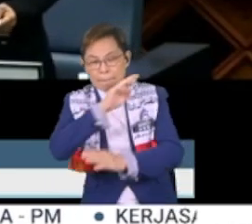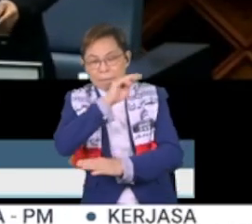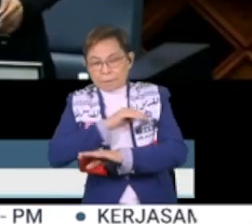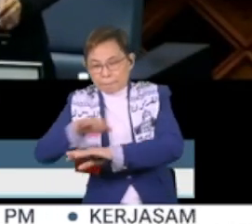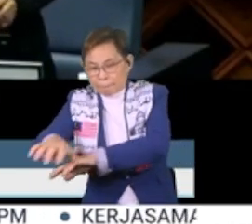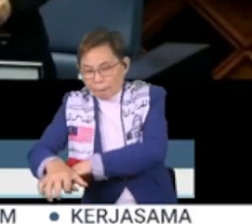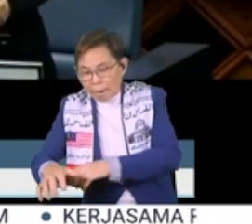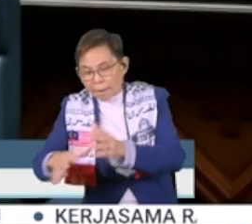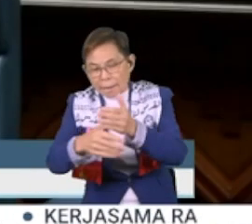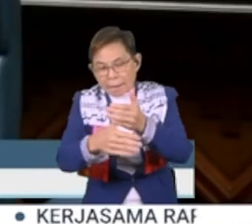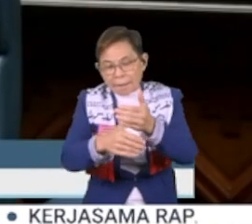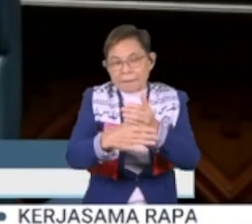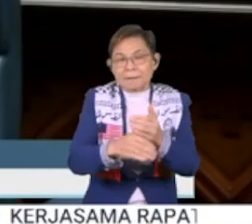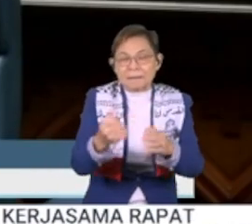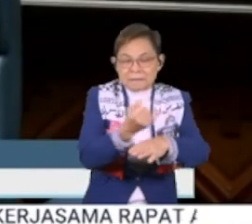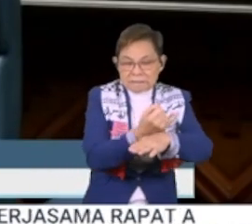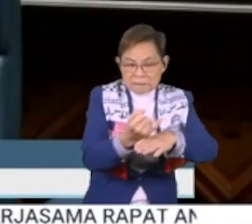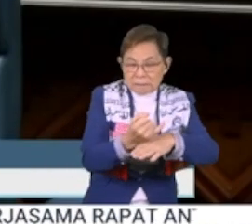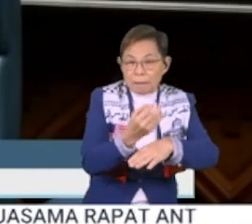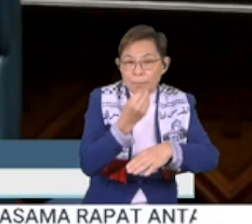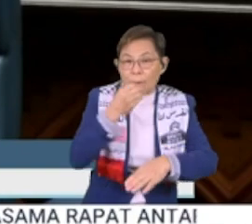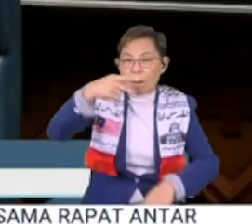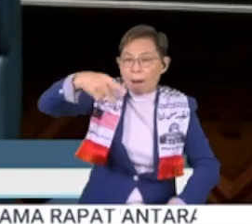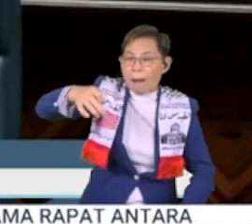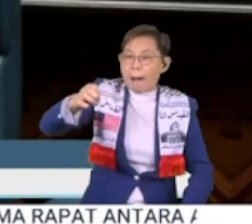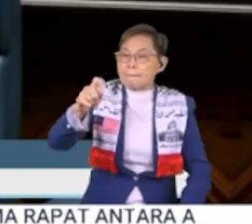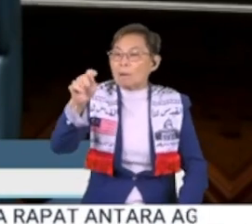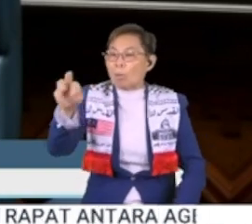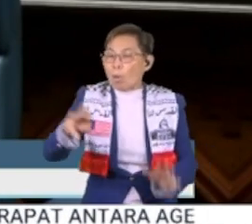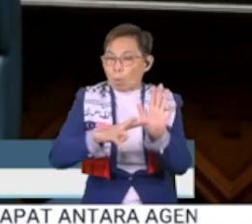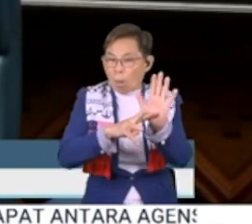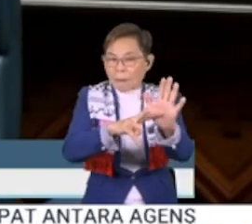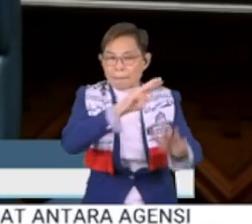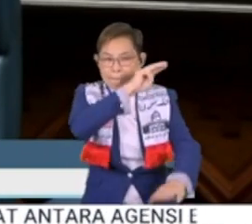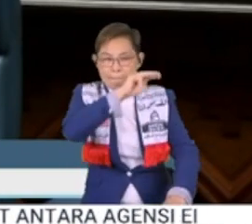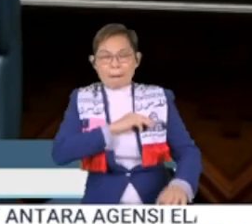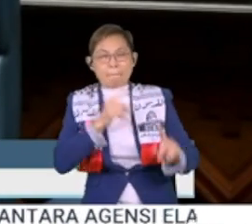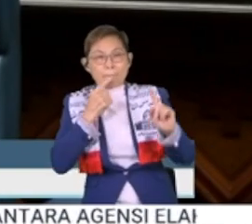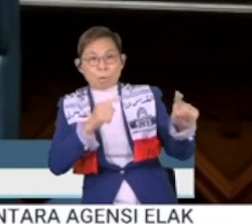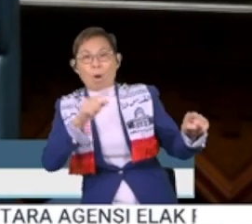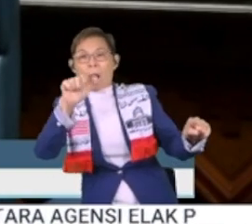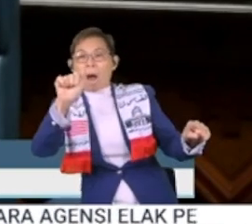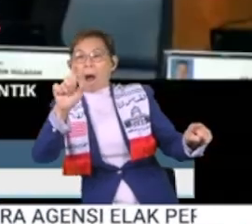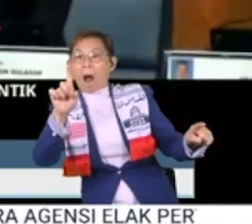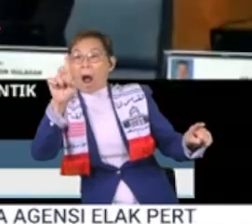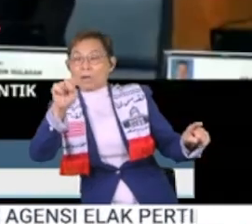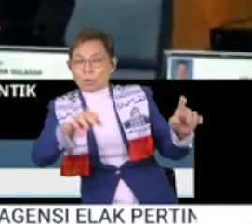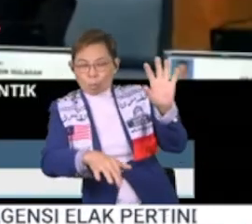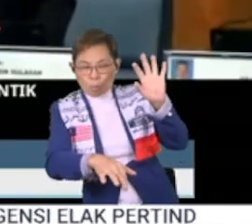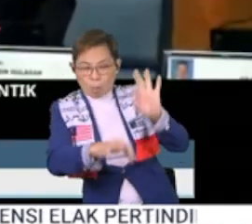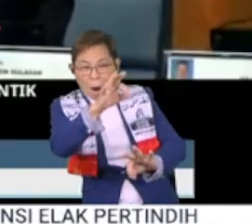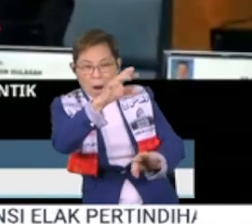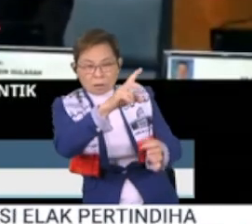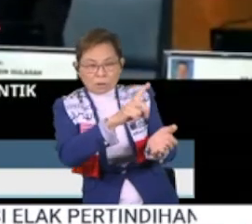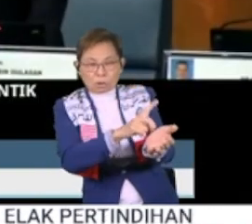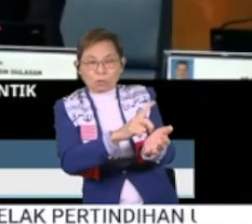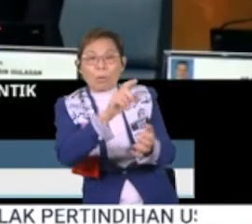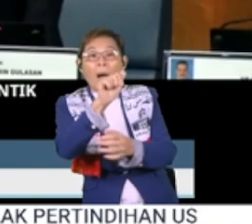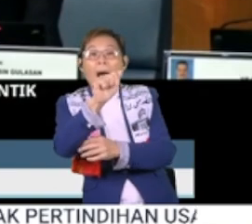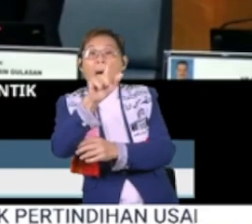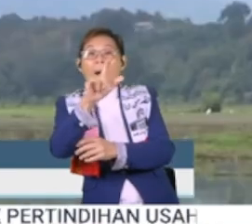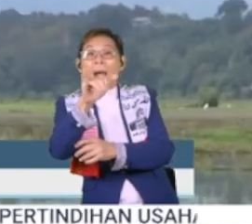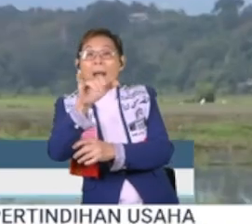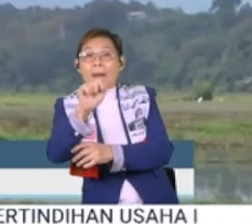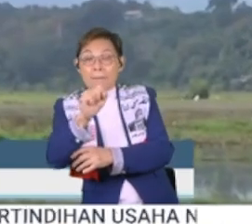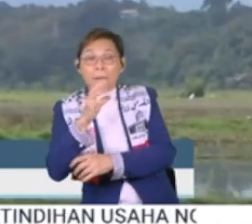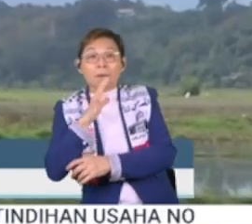Pertanian perikanan dan industri makanan Pit gali mewakili menterinya menjawab soalan Adun dilantik Dr Ali Akbar gulasan